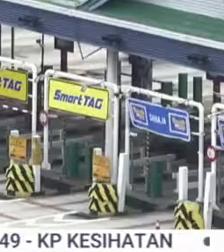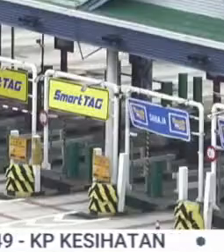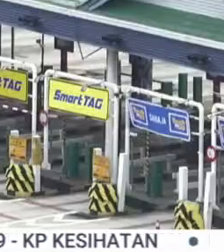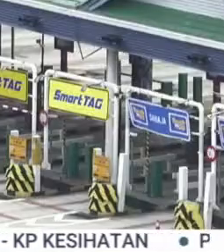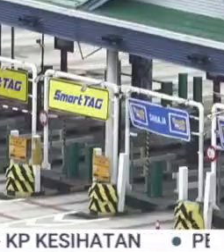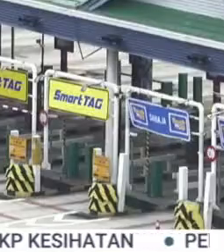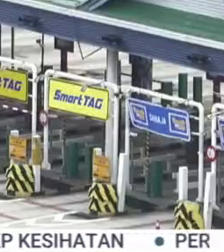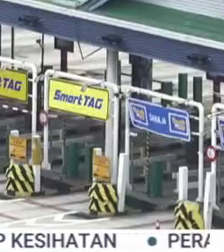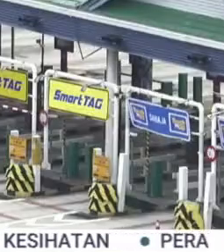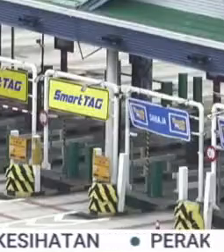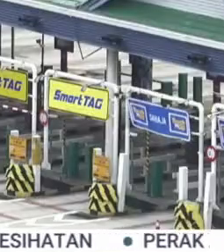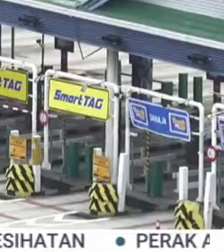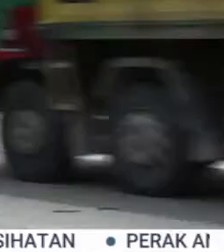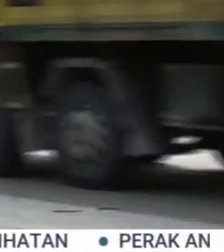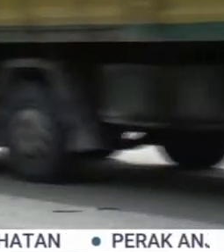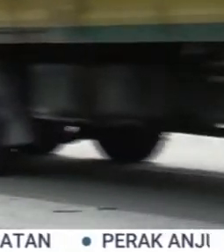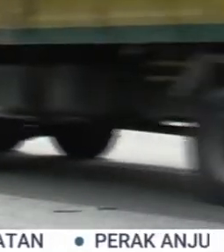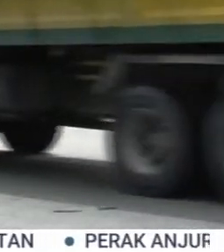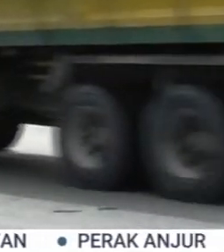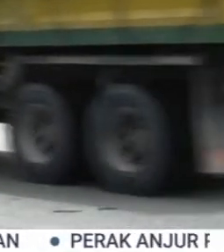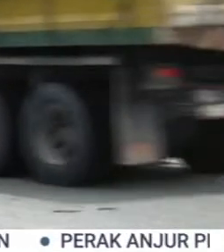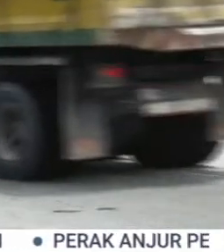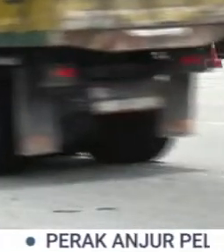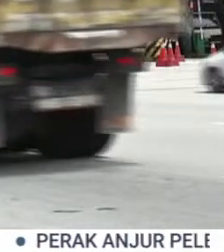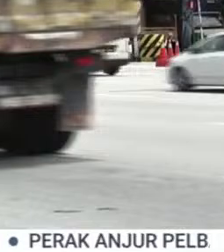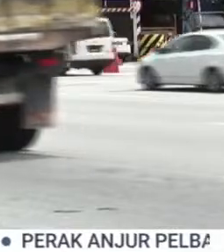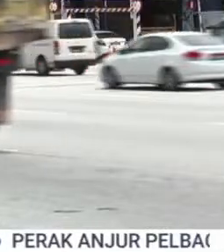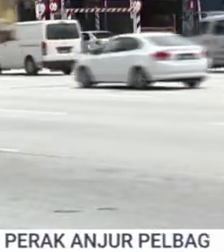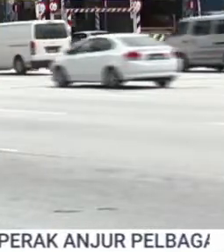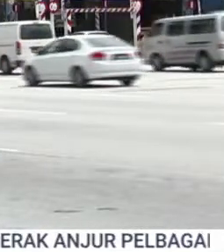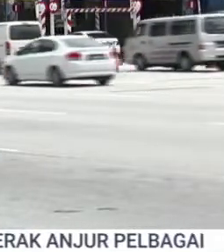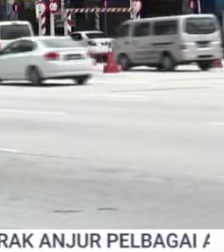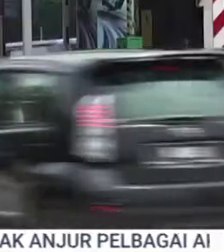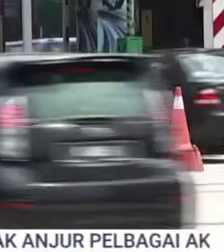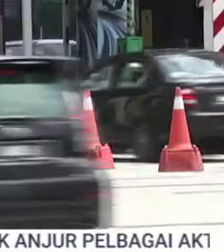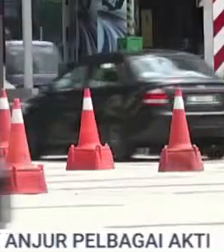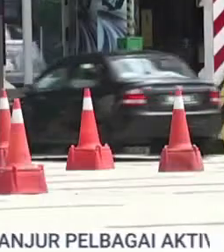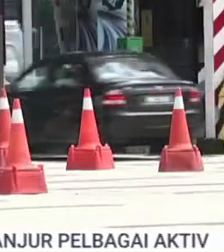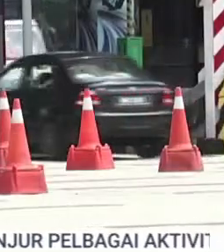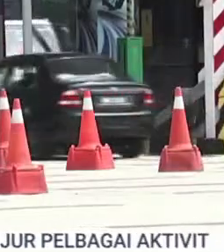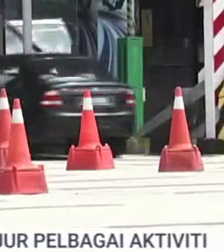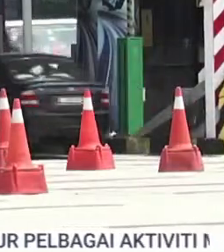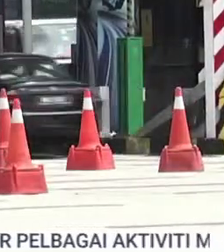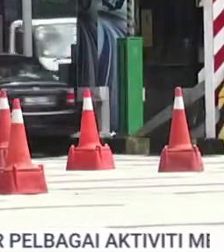Tol percuma sempena Krismas tunggu pengumuman rasmi.